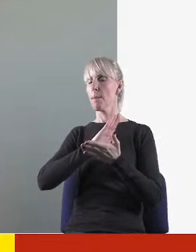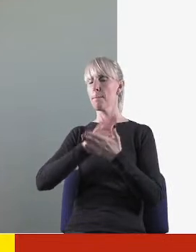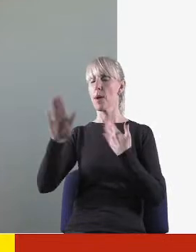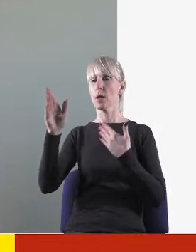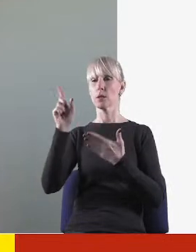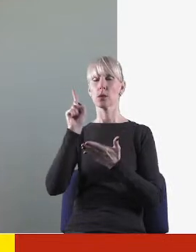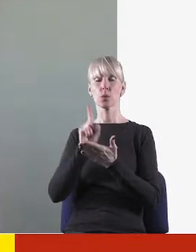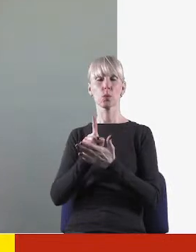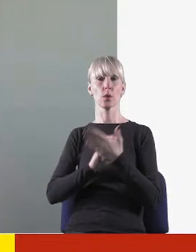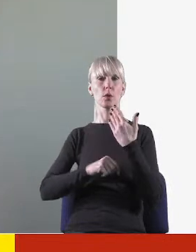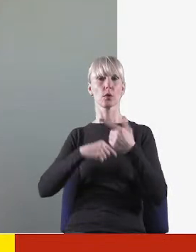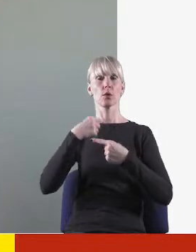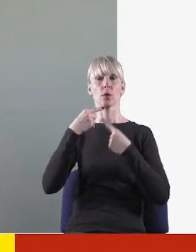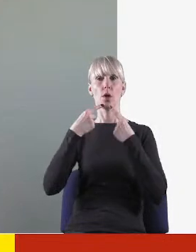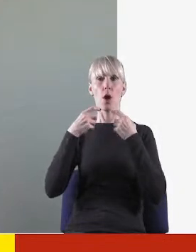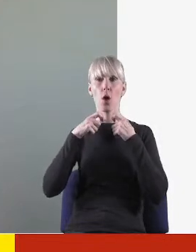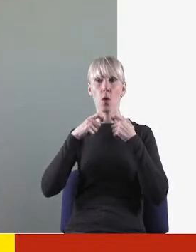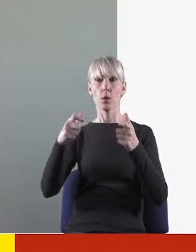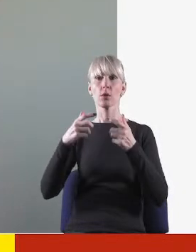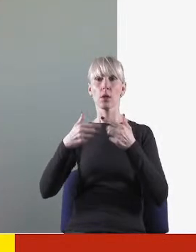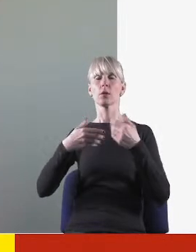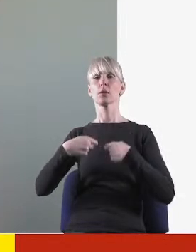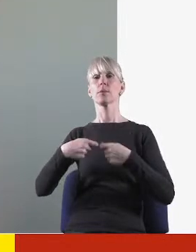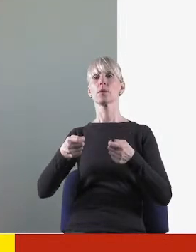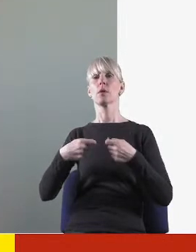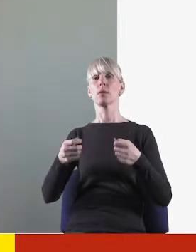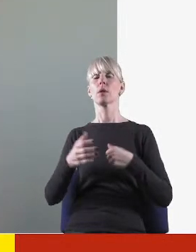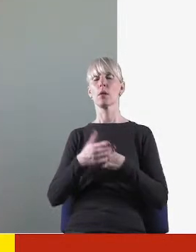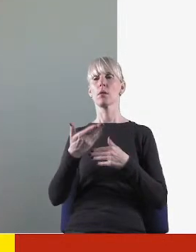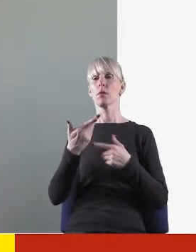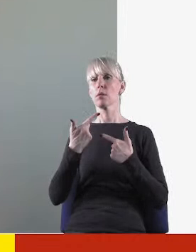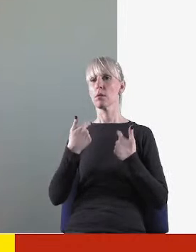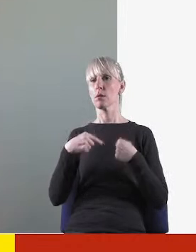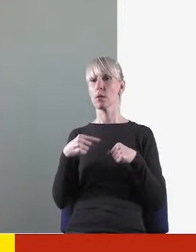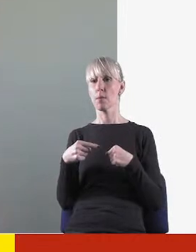ogłaszane postępowanie przetargowe niestety nie doprowadziło do